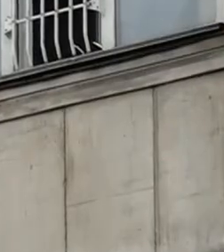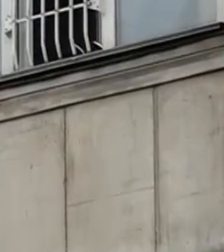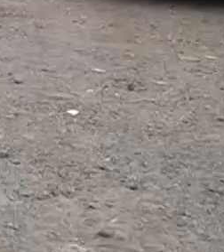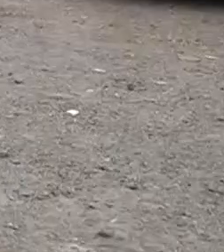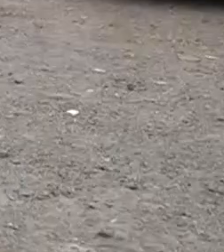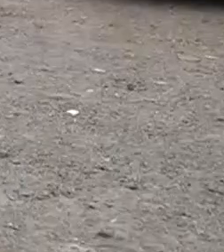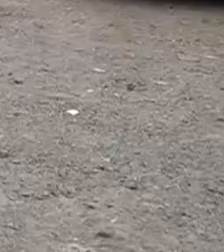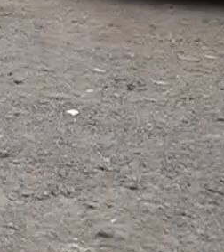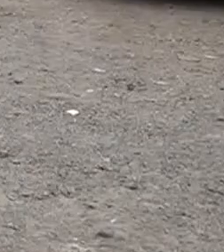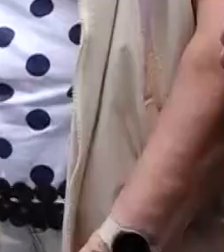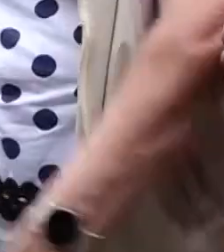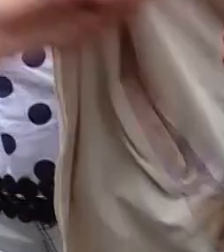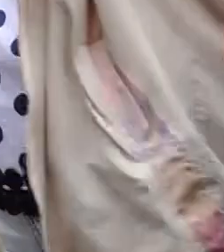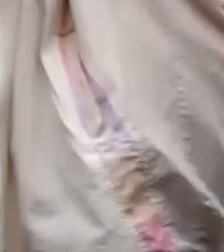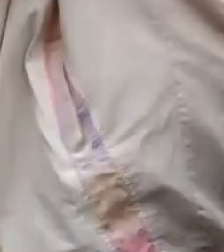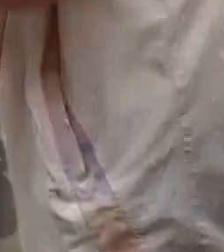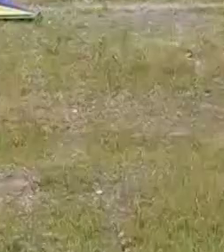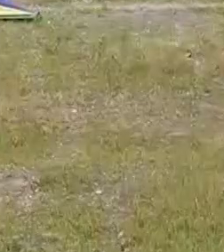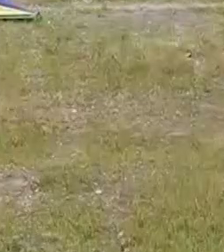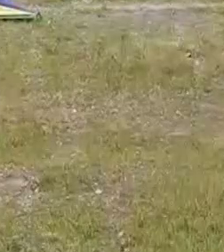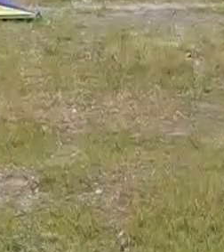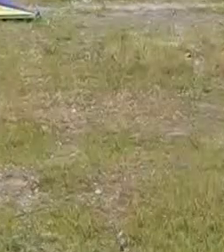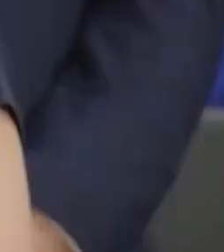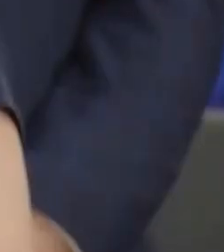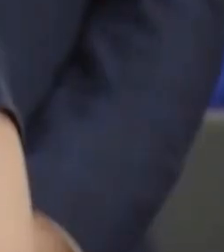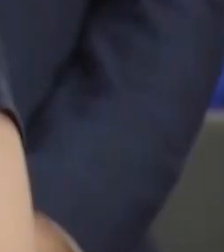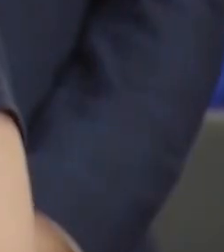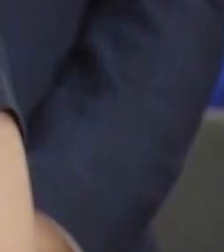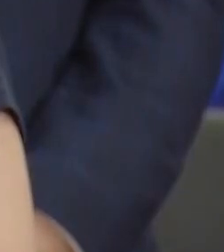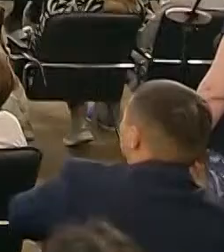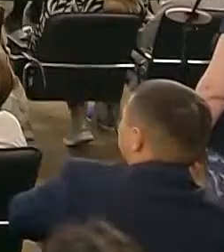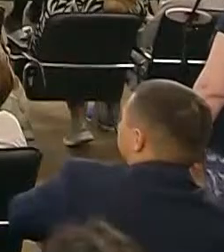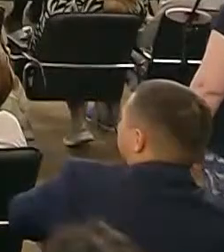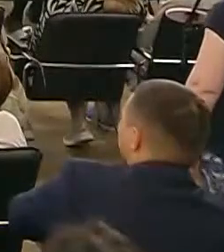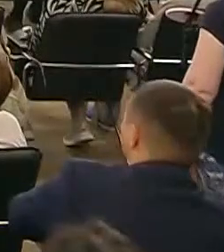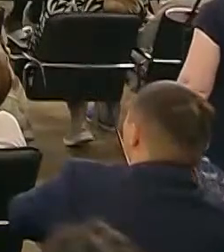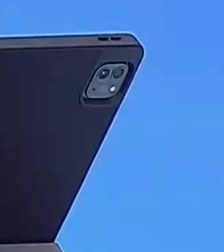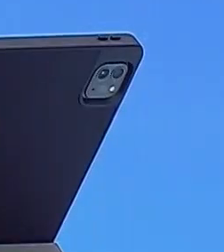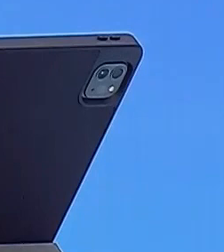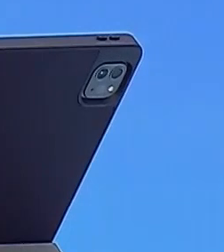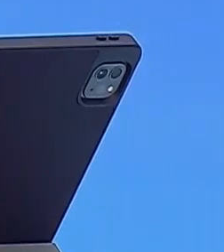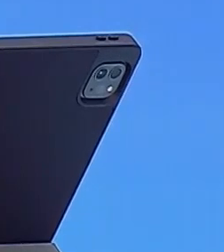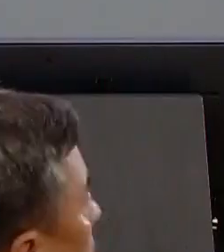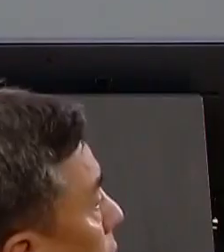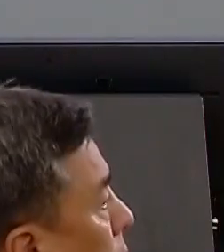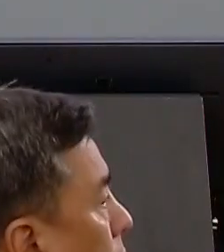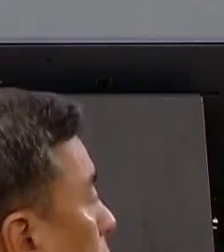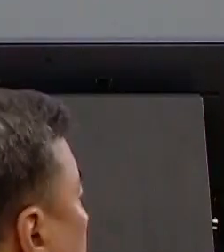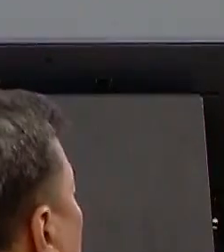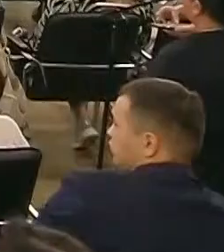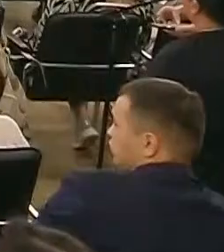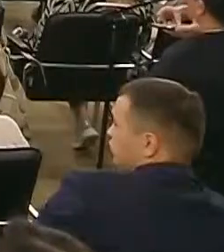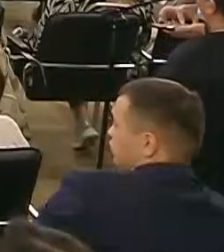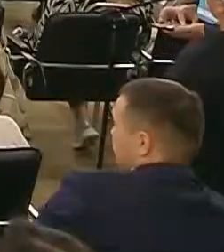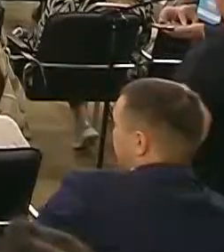Благоустройство дворов, строительство дорог и стихийная торговля. Какие еще вопросы поднимались жителями Алмалинского района на встрече с акимом Алматы? Об